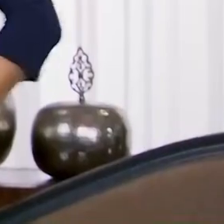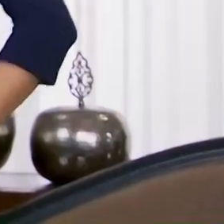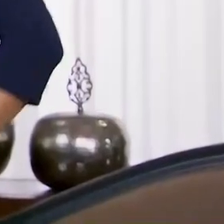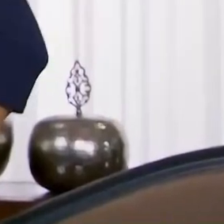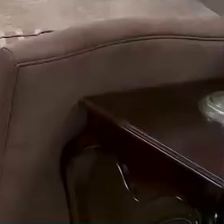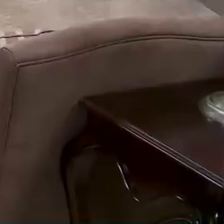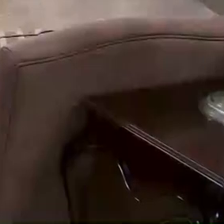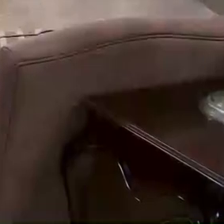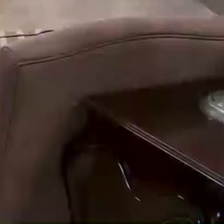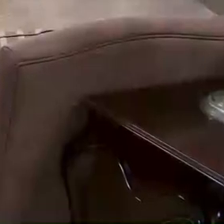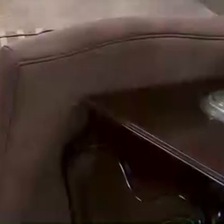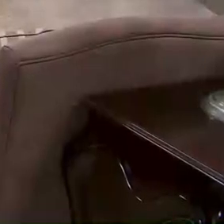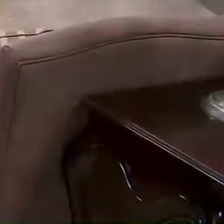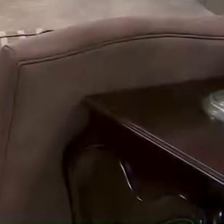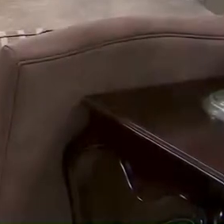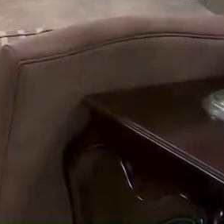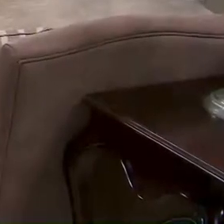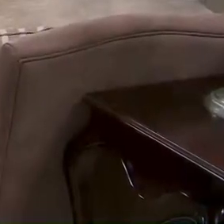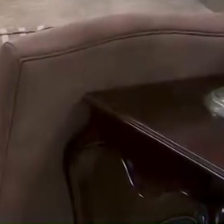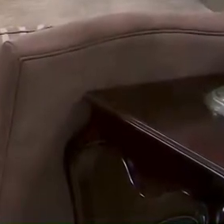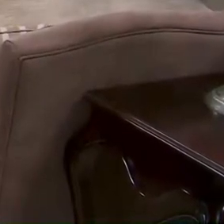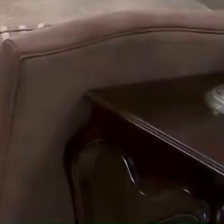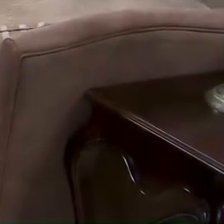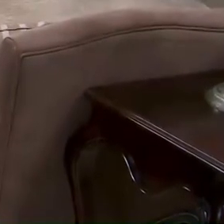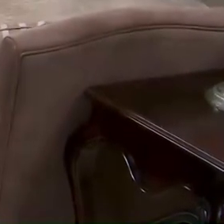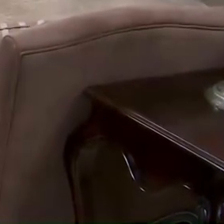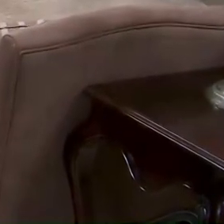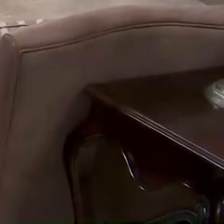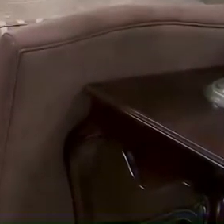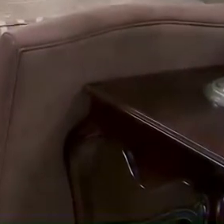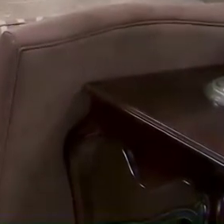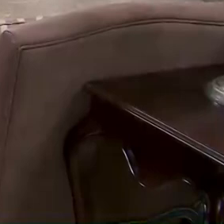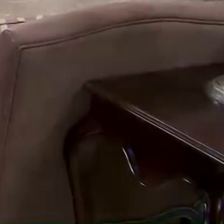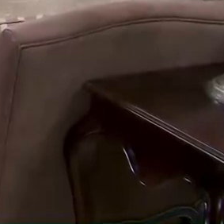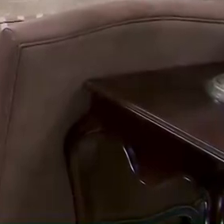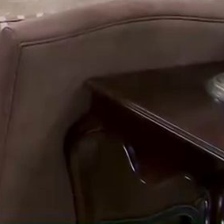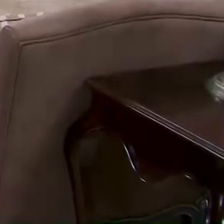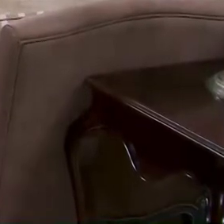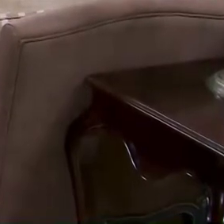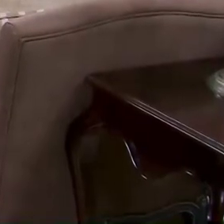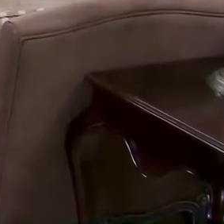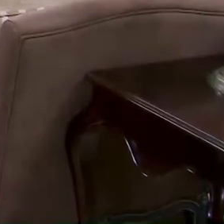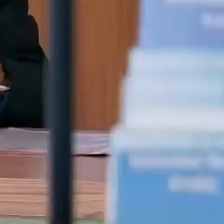Koltuğa oturur gibi yapıp vazgeçti. Kolarını göğsüne bağlamış, aval aval tavanlara bakıyor.